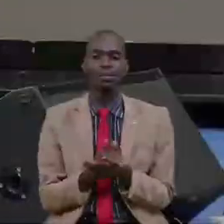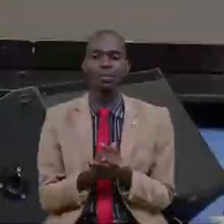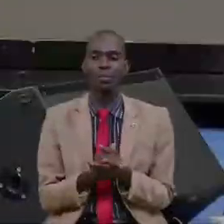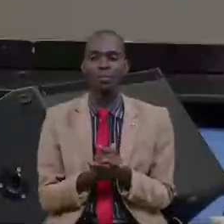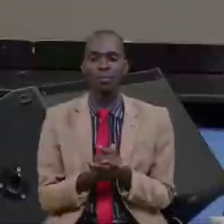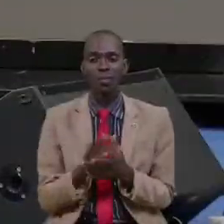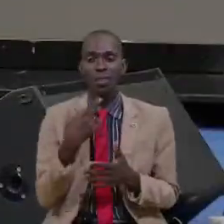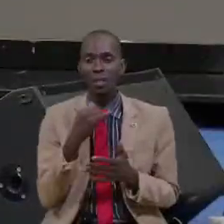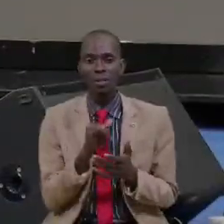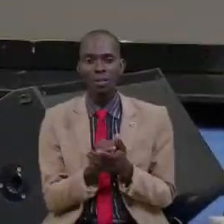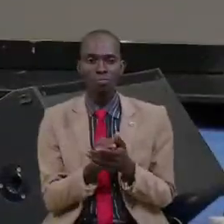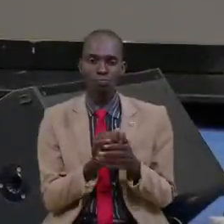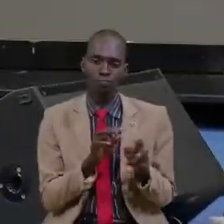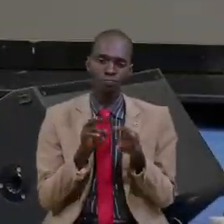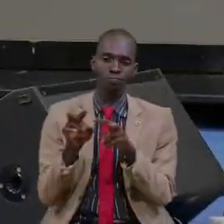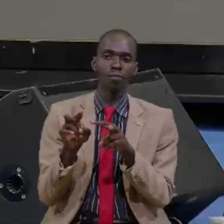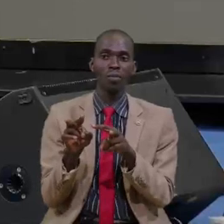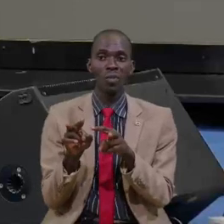voici, regardez-le.